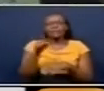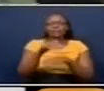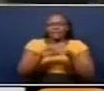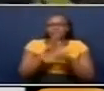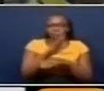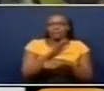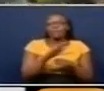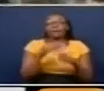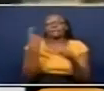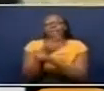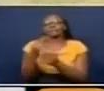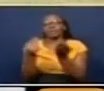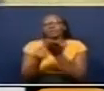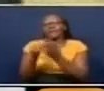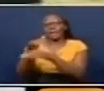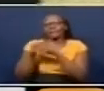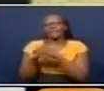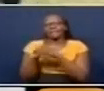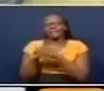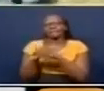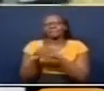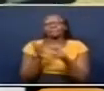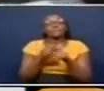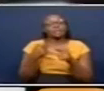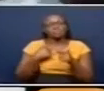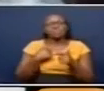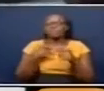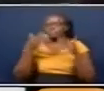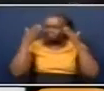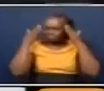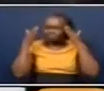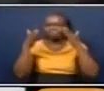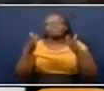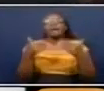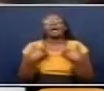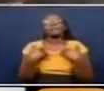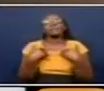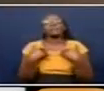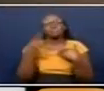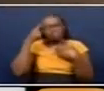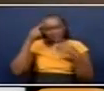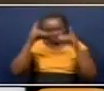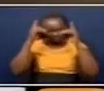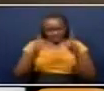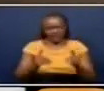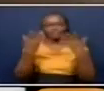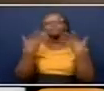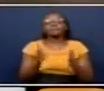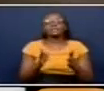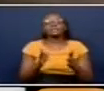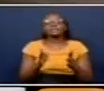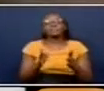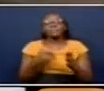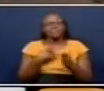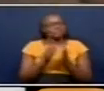cha university. Na mimi nilikuwa determined, nilikuwa nimesema nataka kusoma, na nilikuwa ninaomba